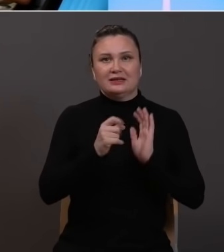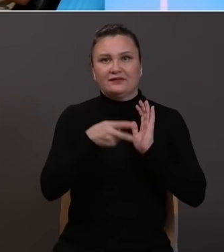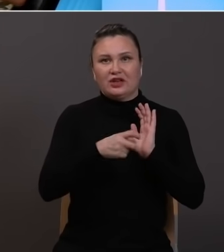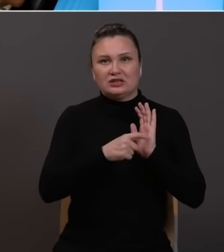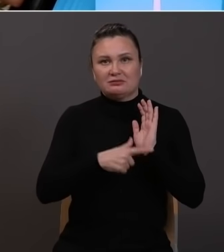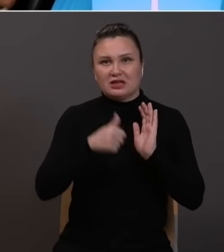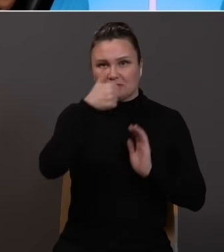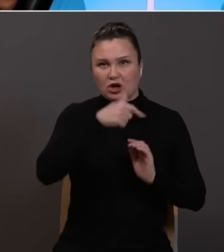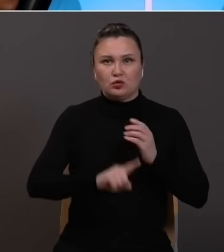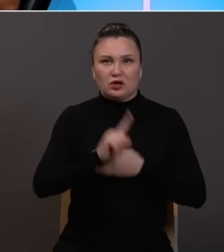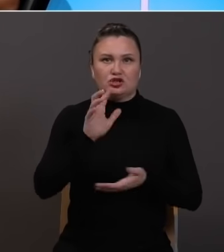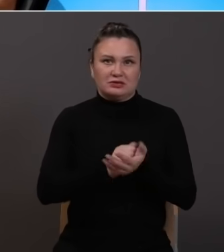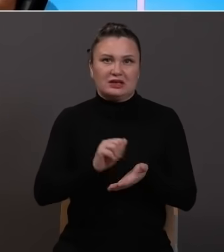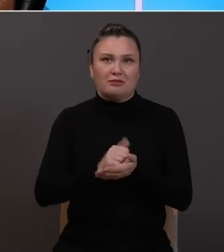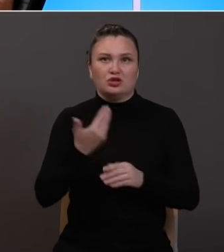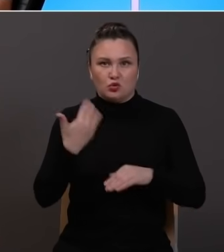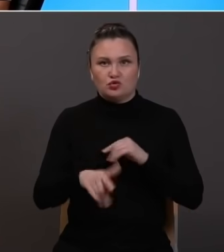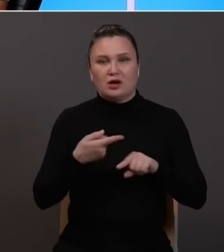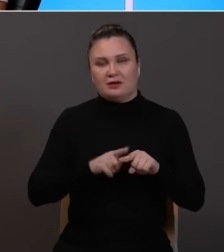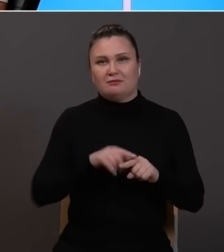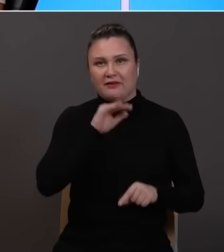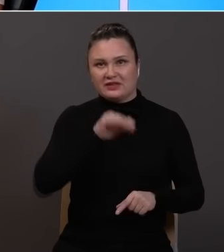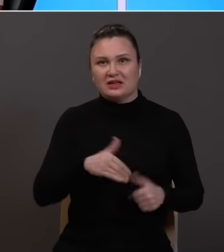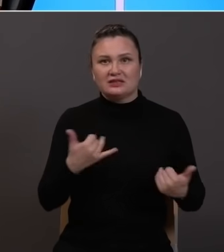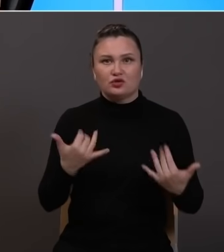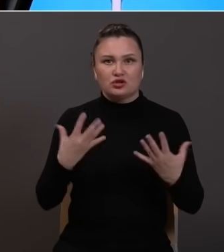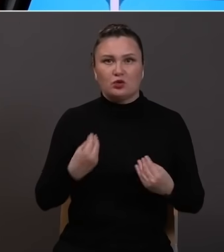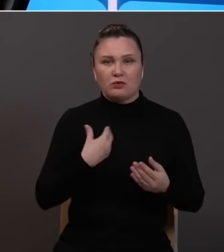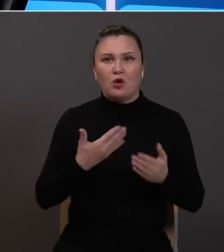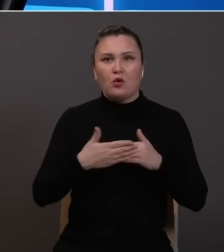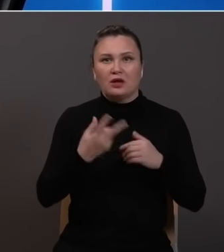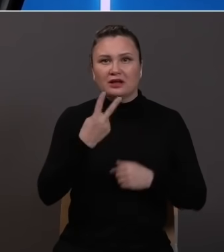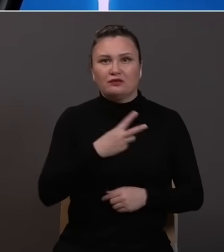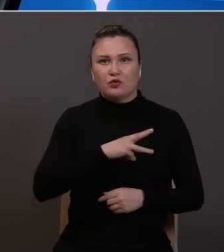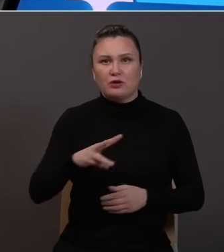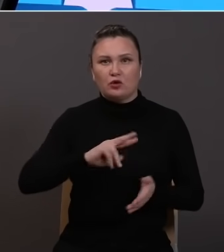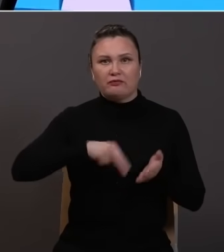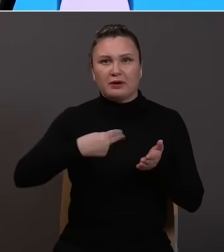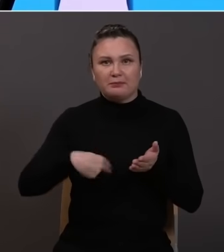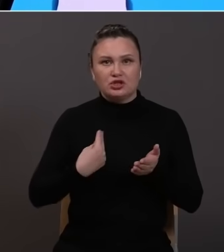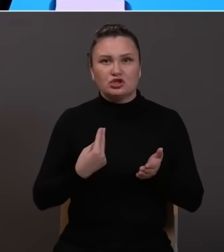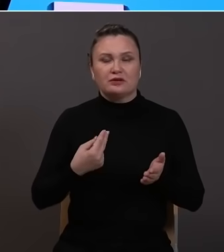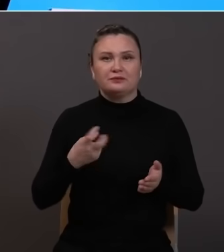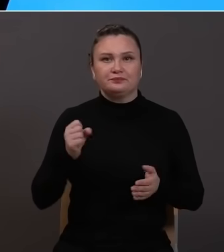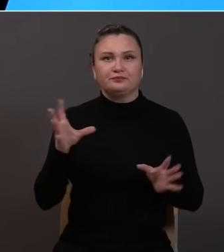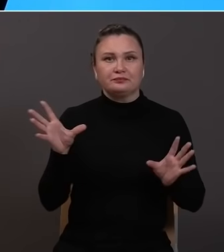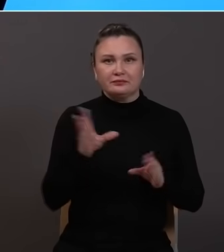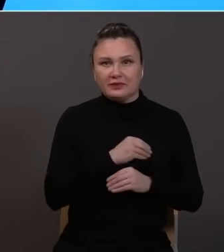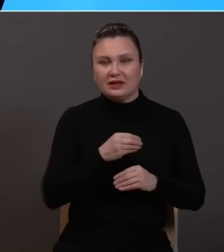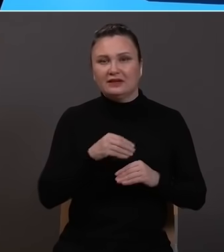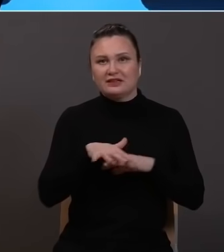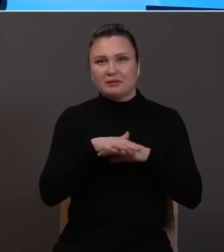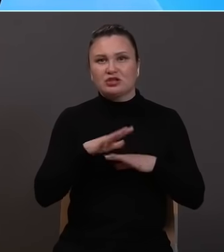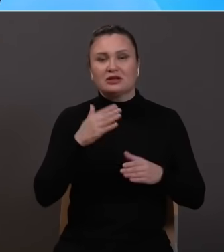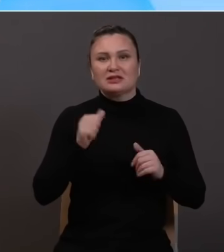года я стал заниматься этим уже профессионально. На сегодняшний день у меня около 2 миллионов подписчиков на всех площадках.